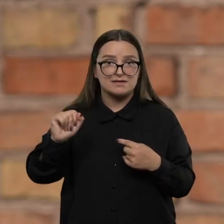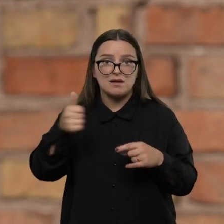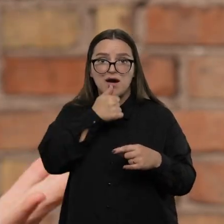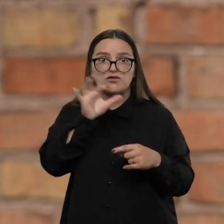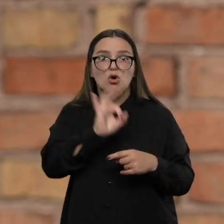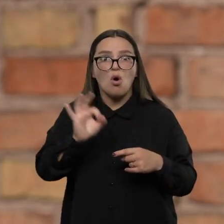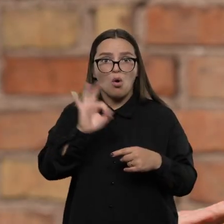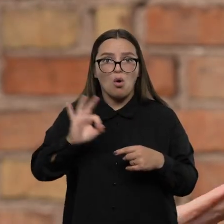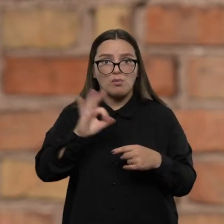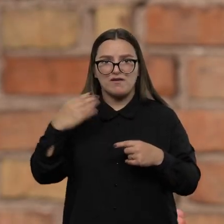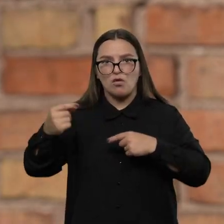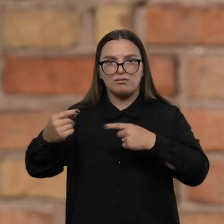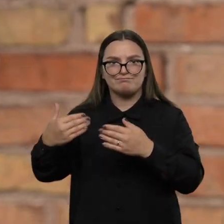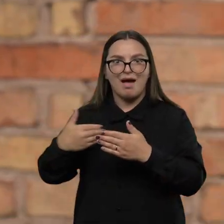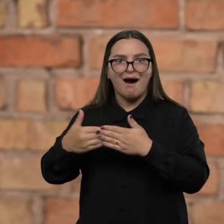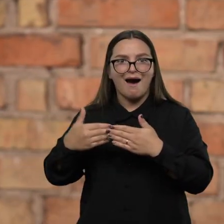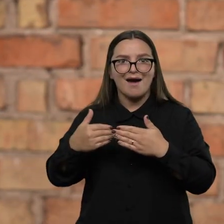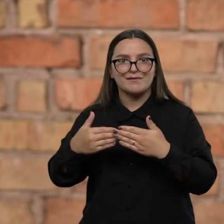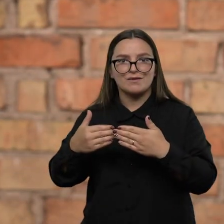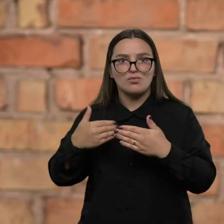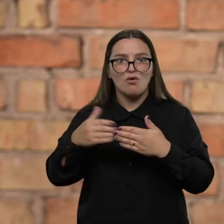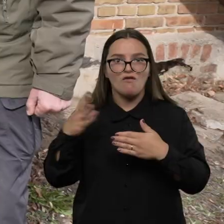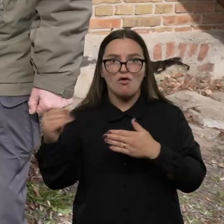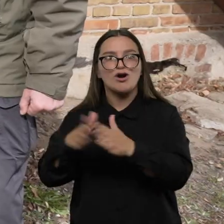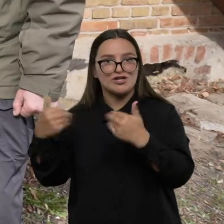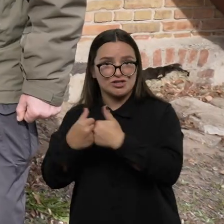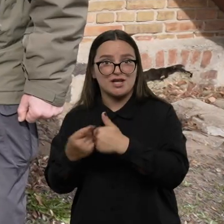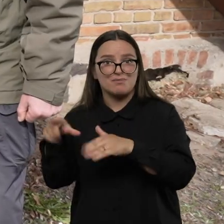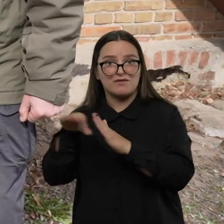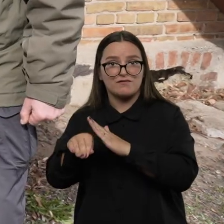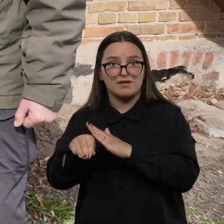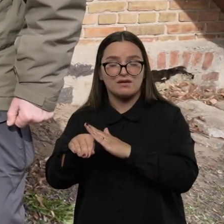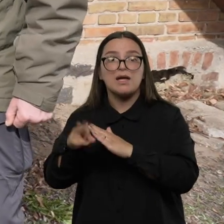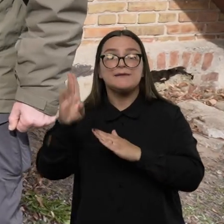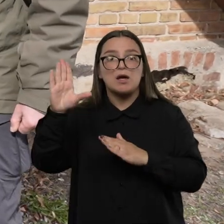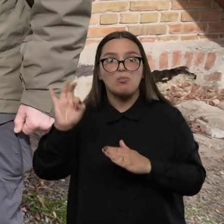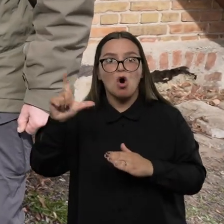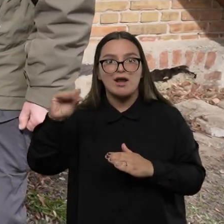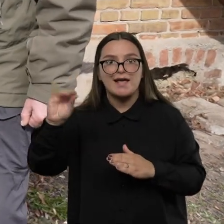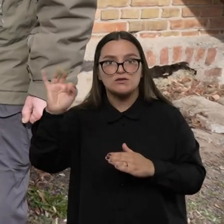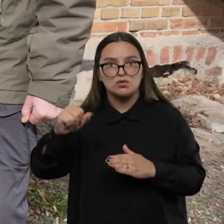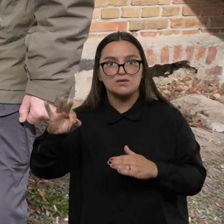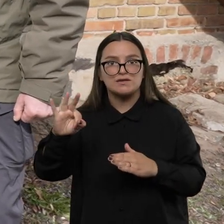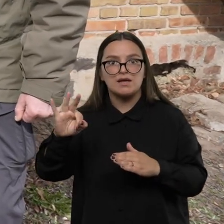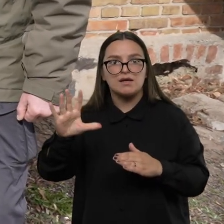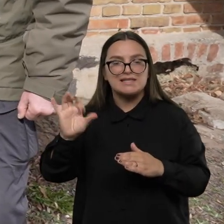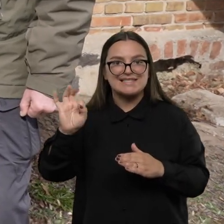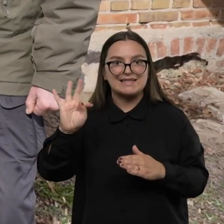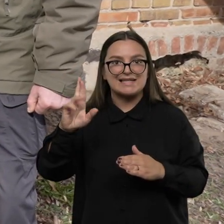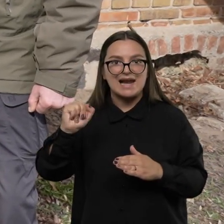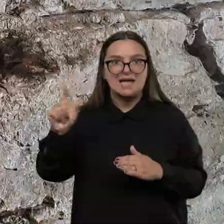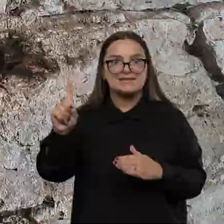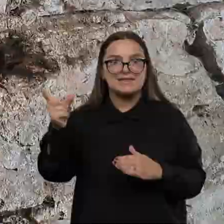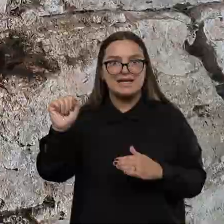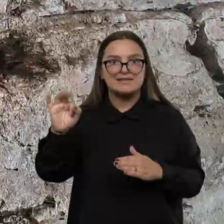yra ir čia iš tavo artimųjų, iš tavo šeimos, tai, na, Bolesius Savickas